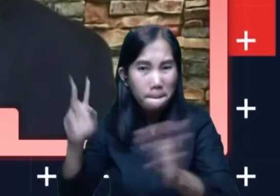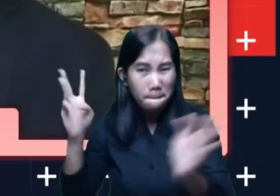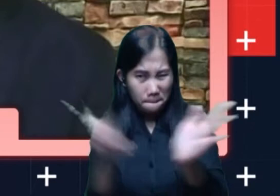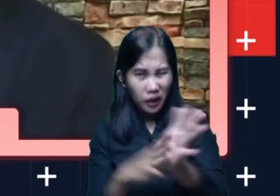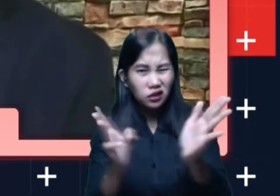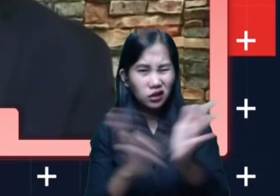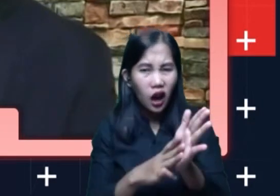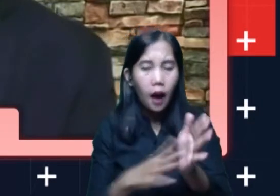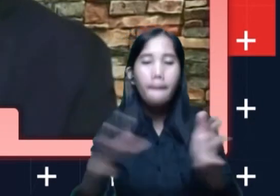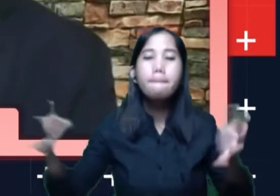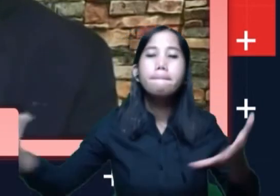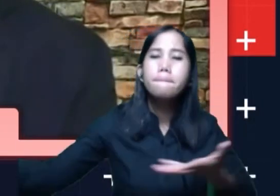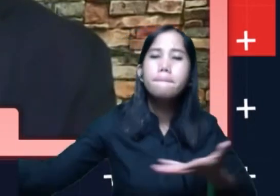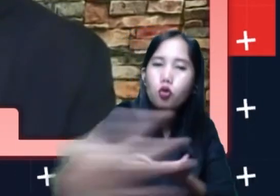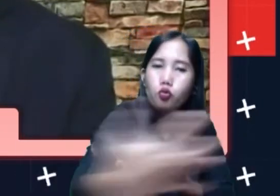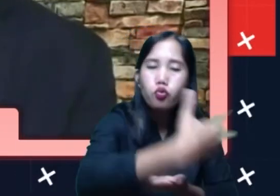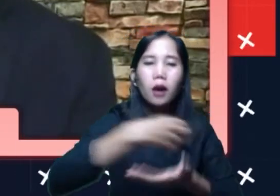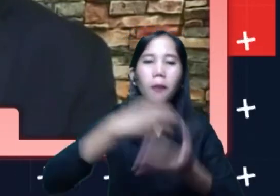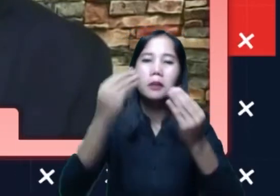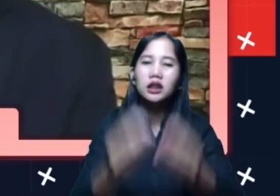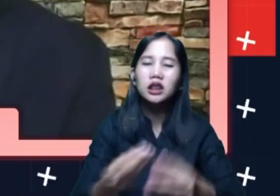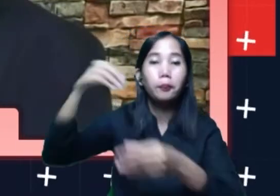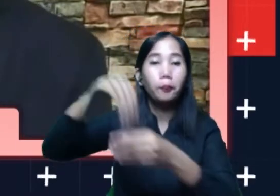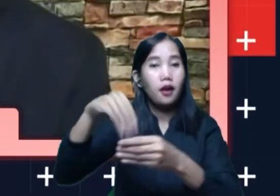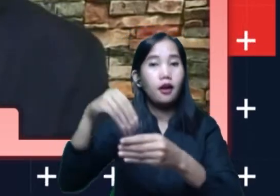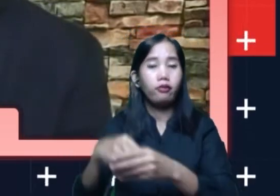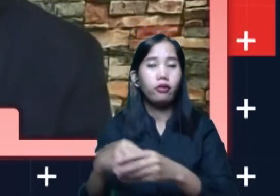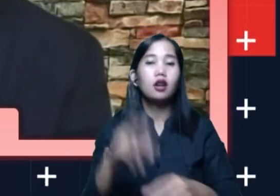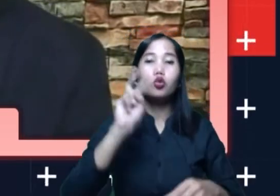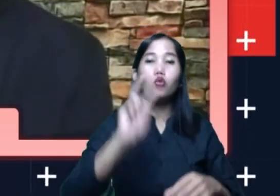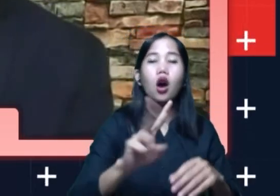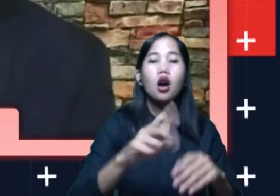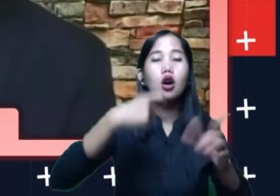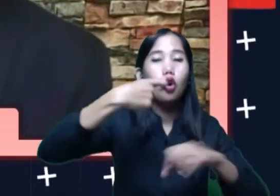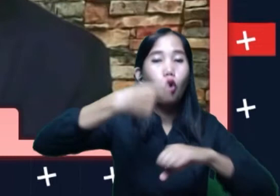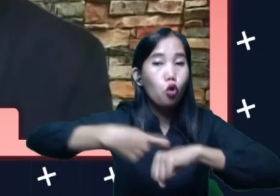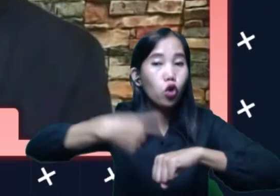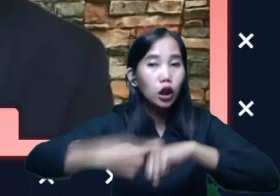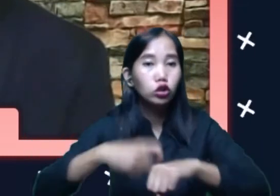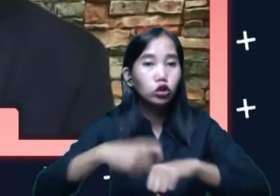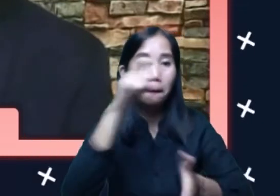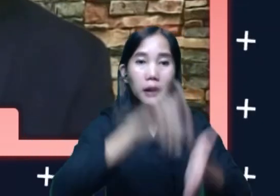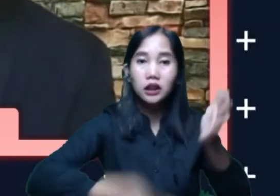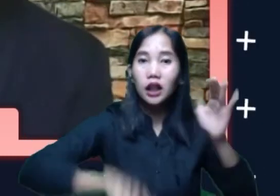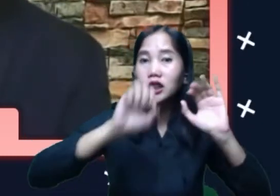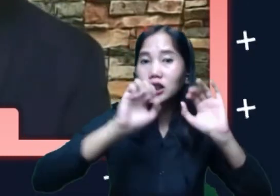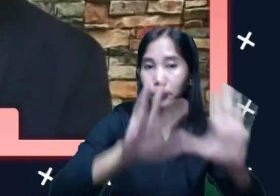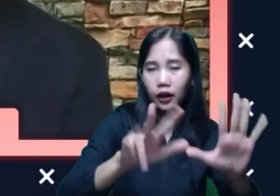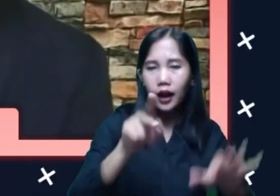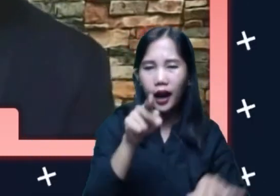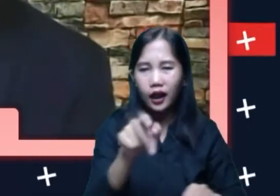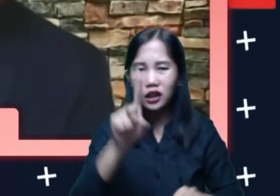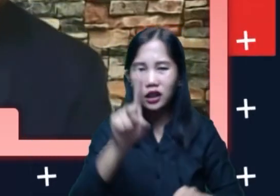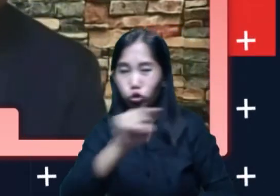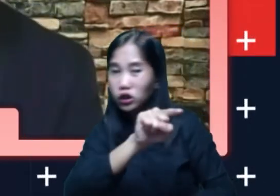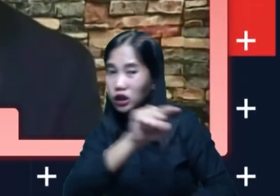1 sampai ayat yang ke-7. 2 Korintus pasal yang ke-9 ayat 1 sampai ayat